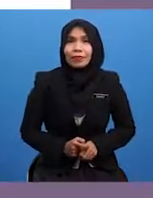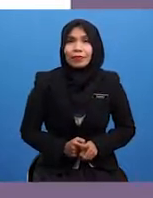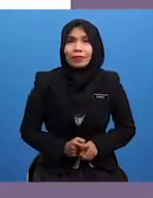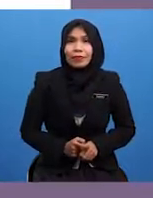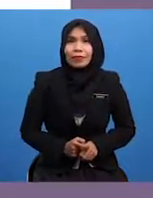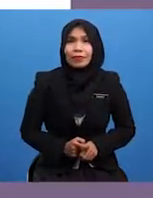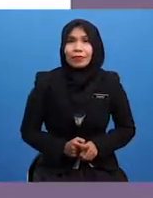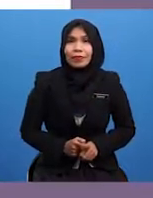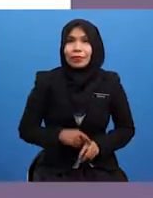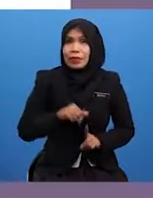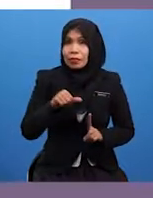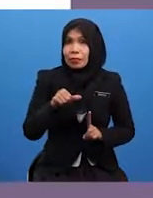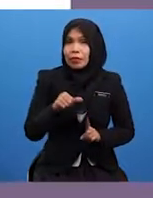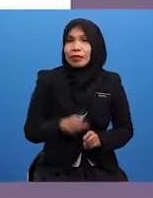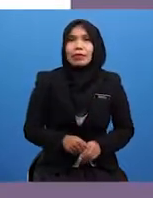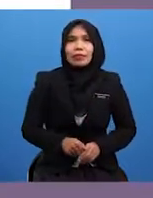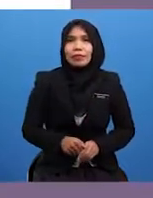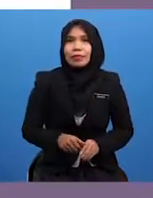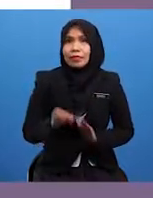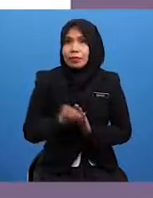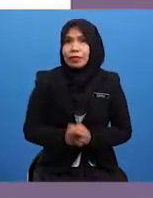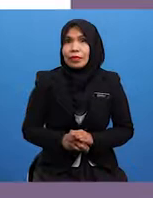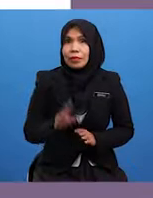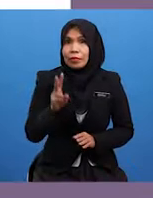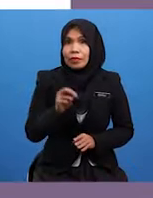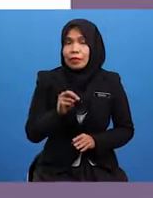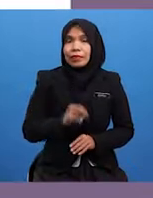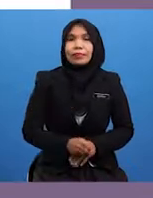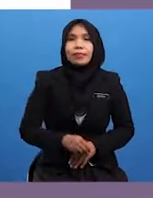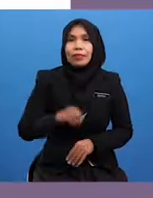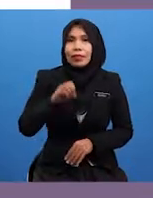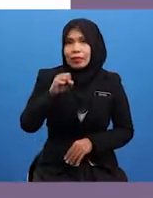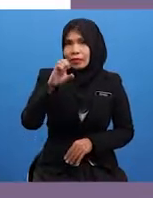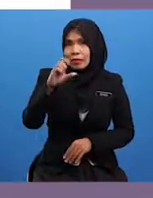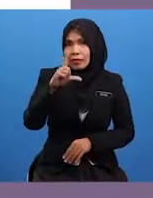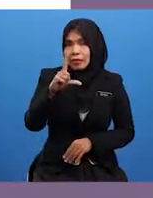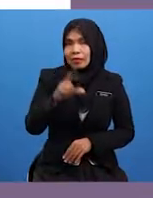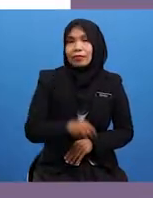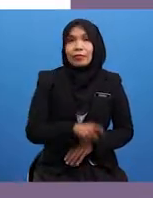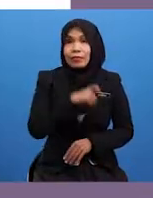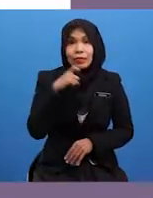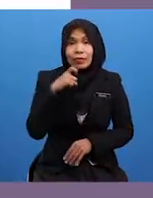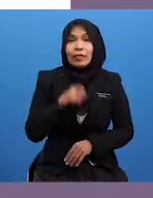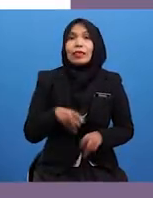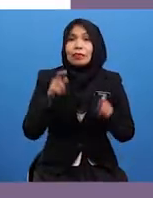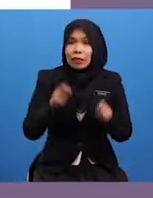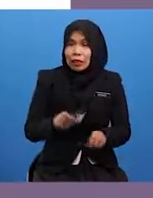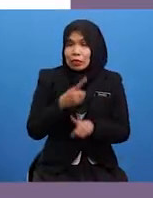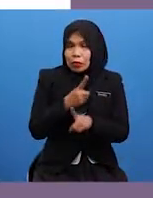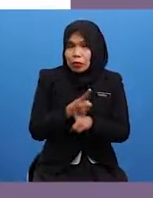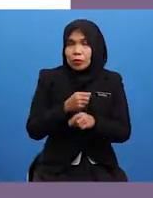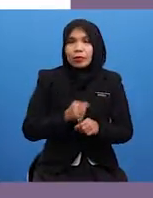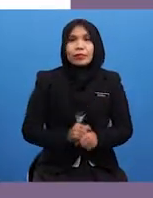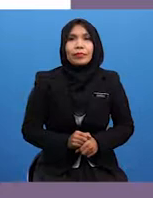Apabila memasang sel kering, perlu diingat bahawa terminal positif pada sel kering dan pemegang